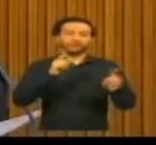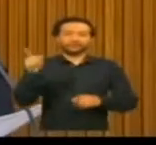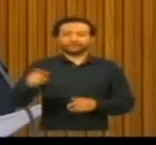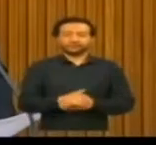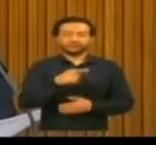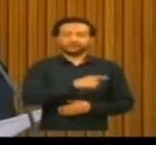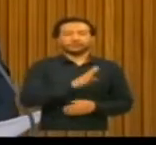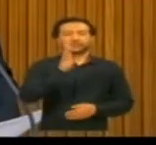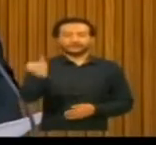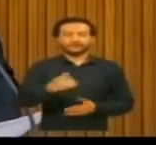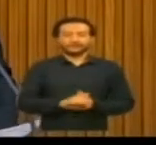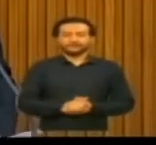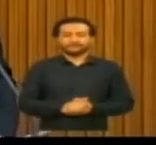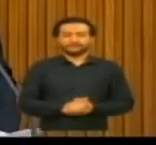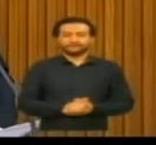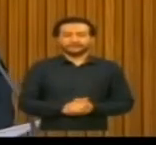da gidiyor